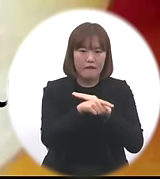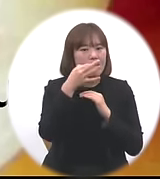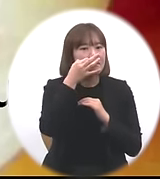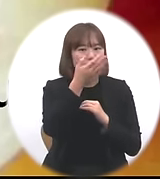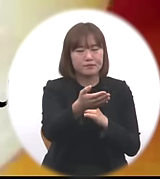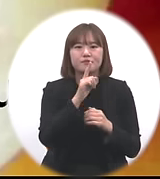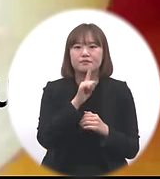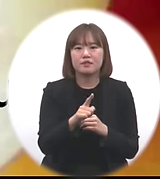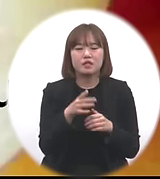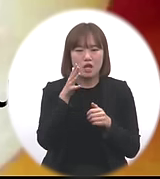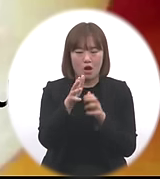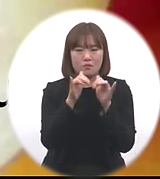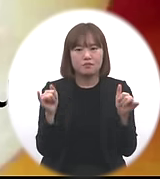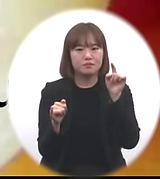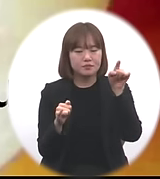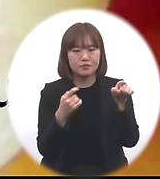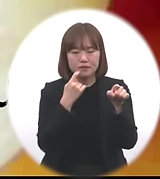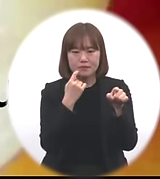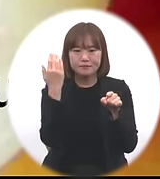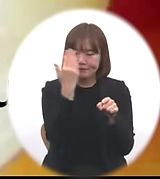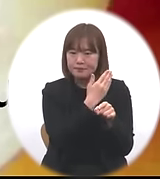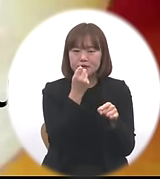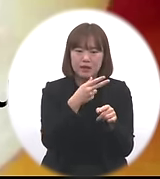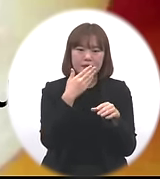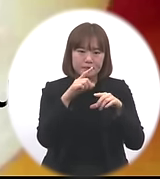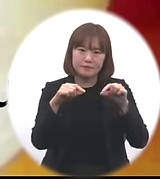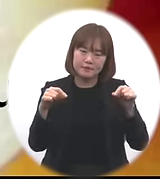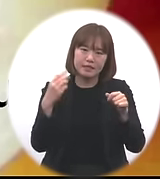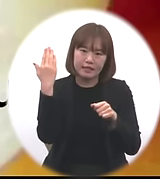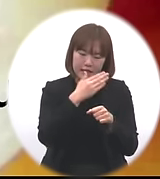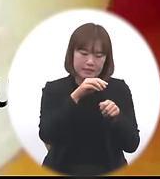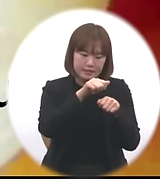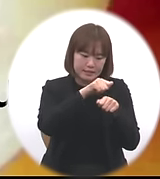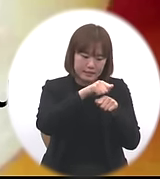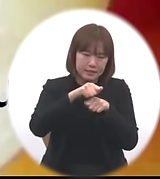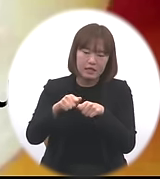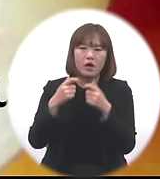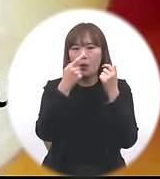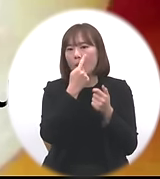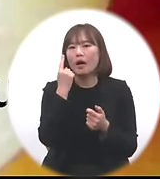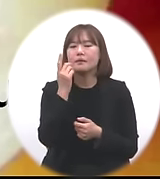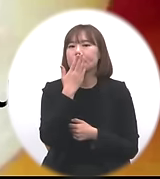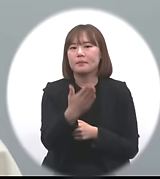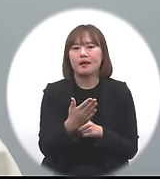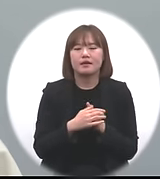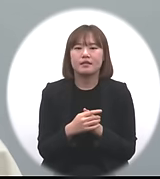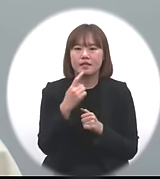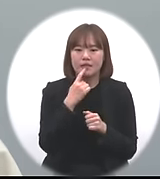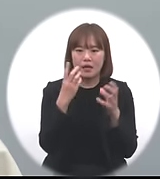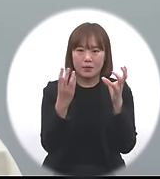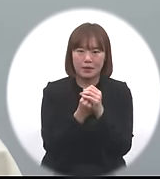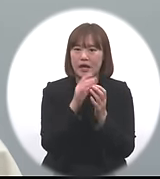검진을 받아야 됩니다. 이건 집에서 닦는다고 보여줄 게 아니고요. 전문가가 치아에 붙어있는 세균막과 음식물을 완벽하게 깨끗하게